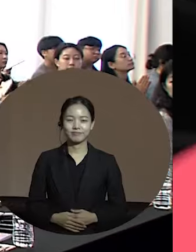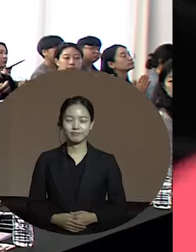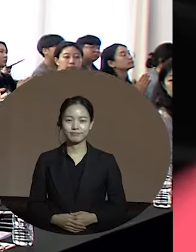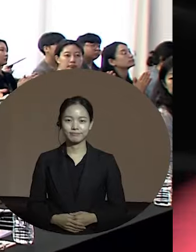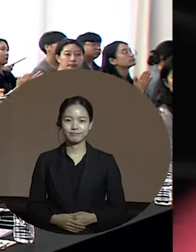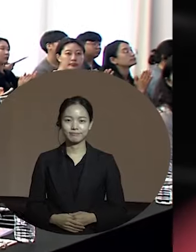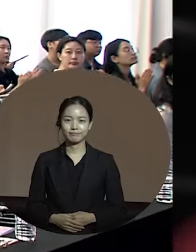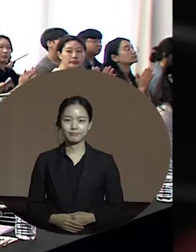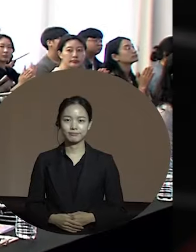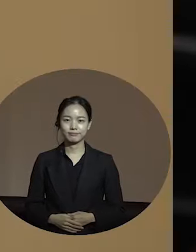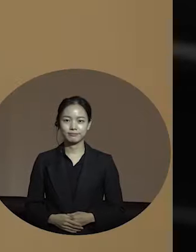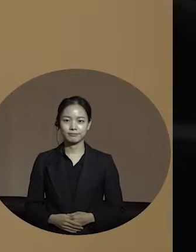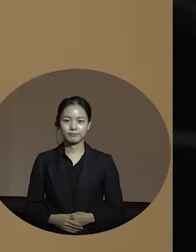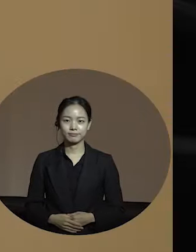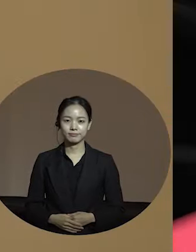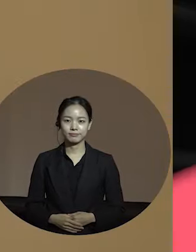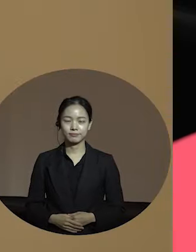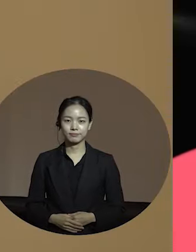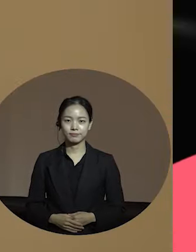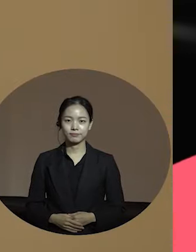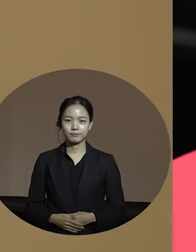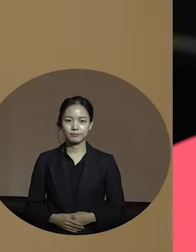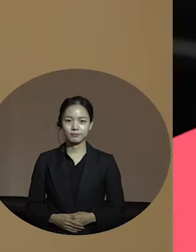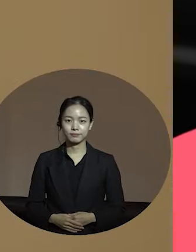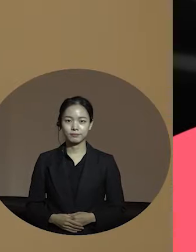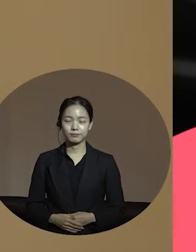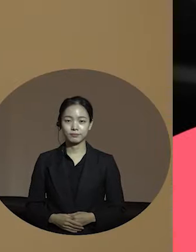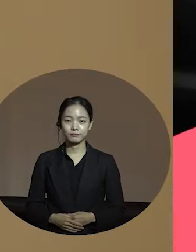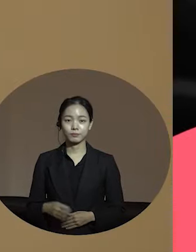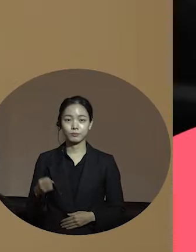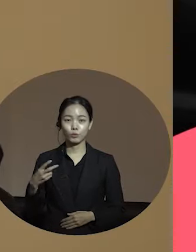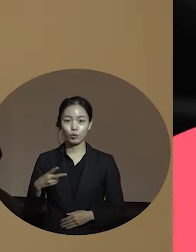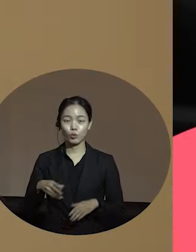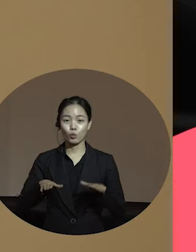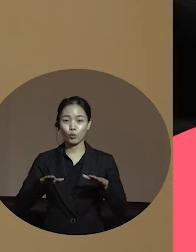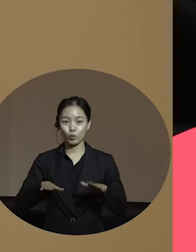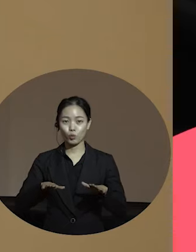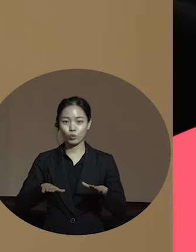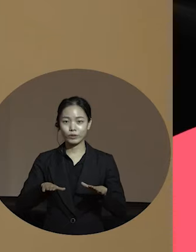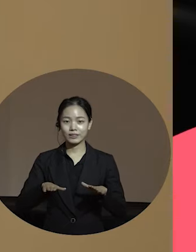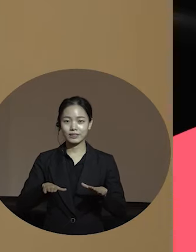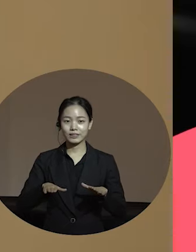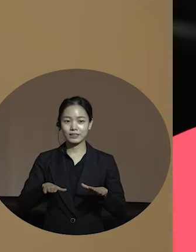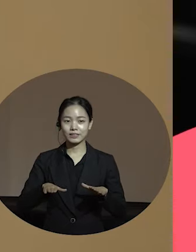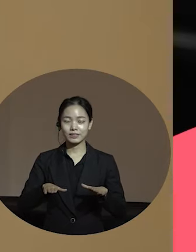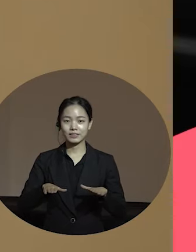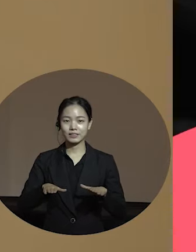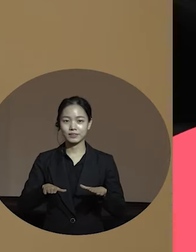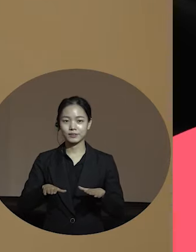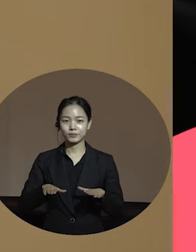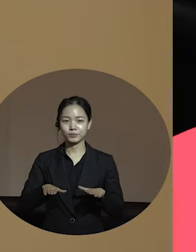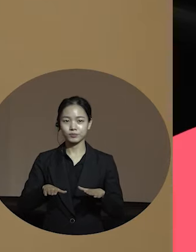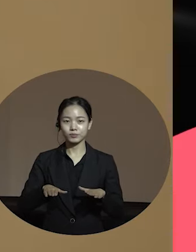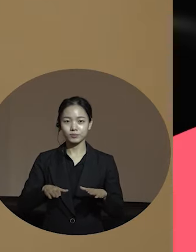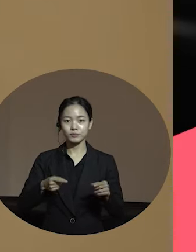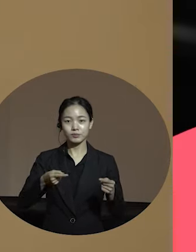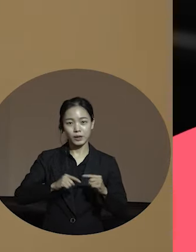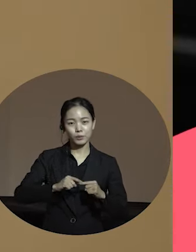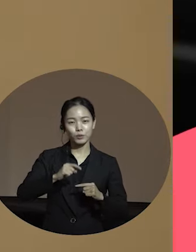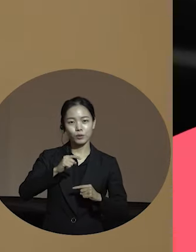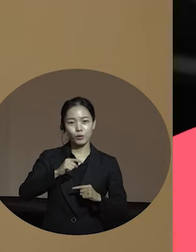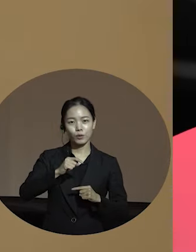네. 그리고 아마 오늘 신청하시고 내일은 또 일정상 못 오시는 또 여러분들이